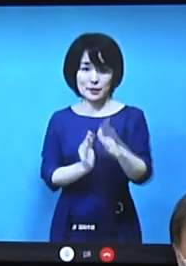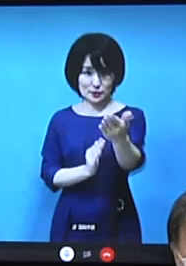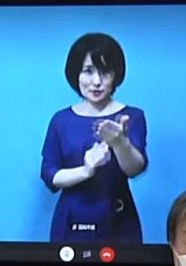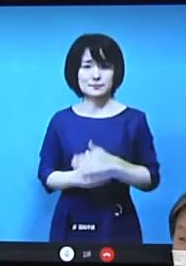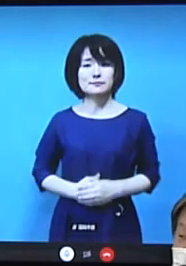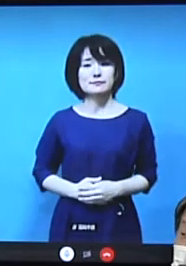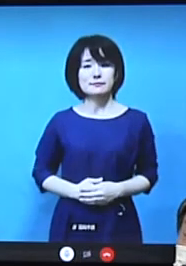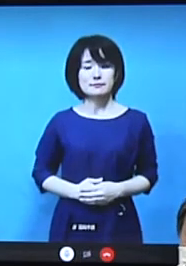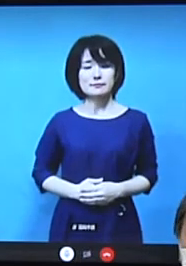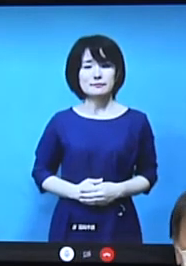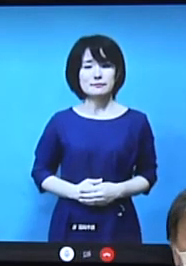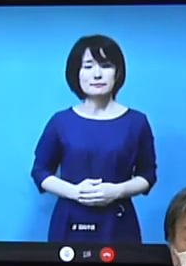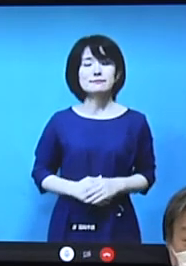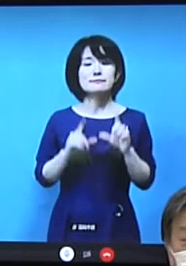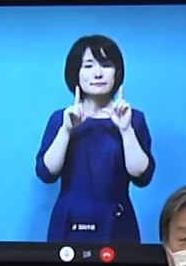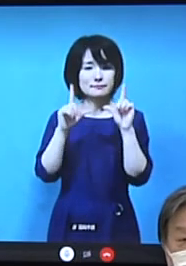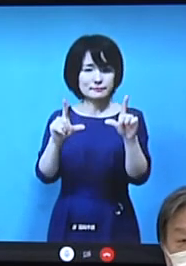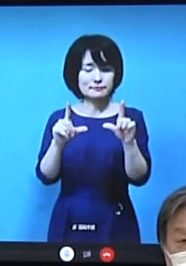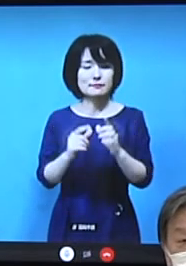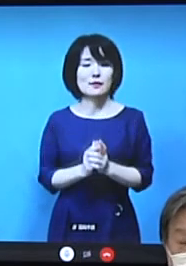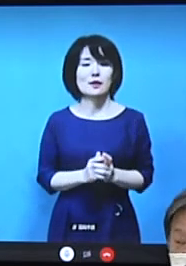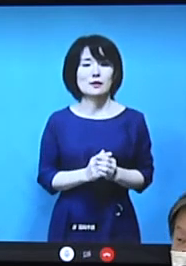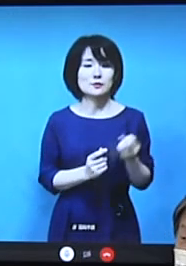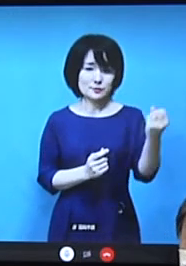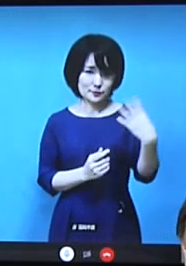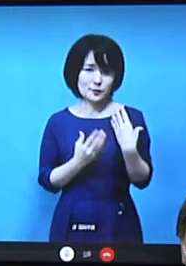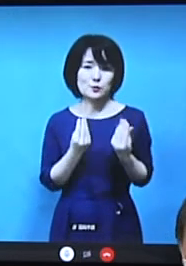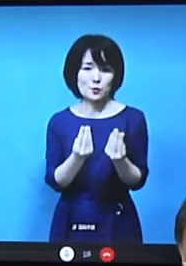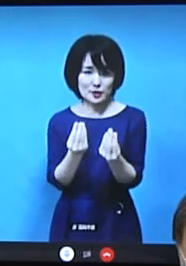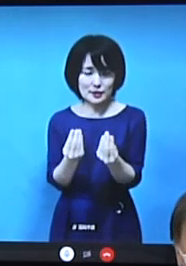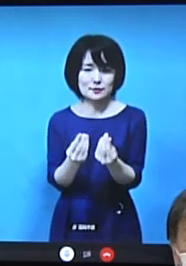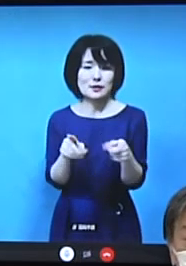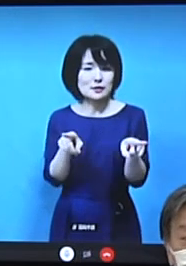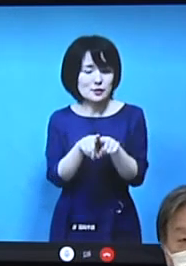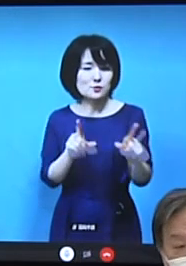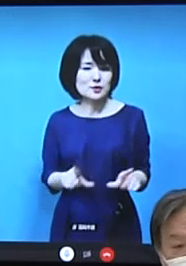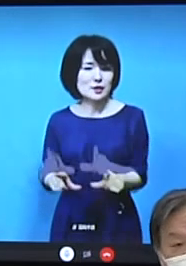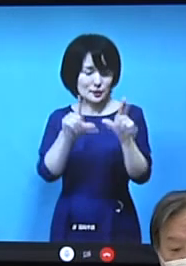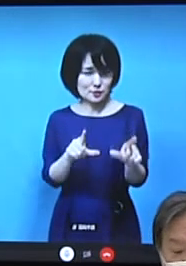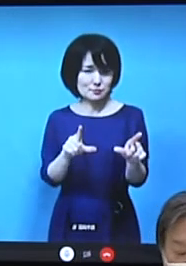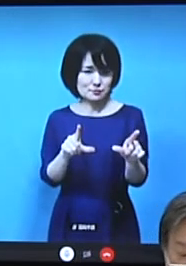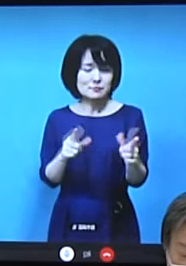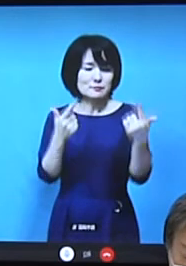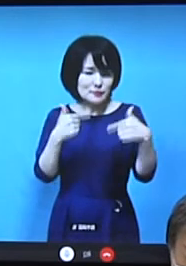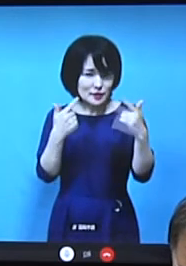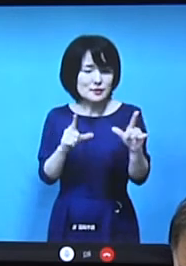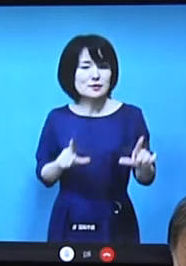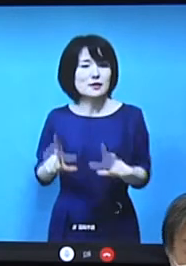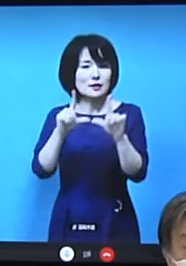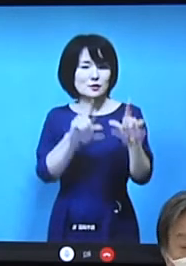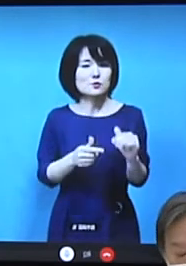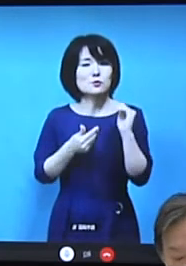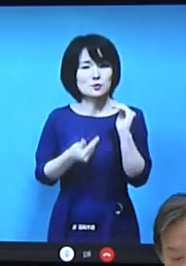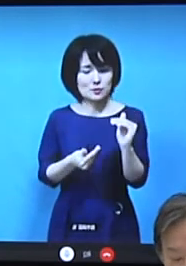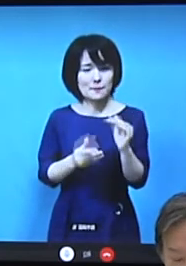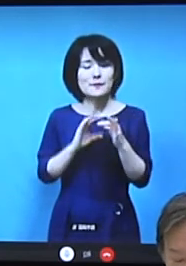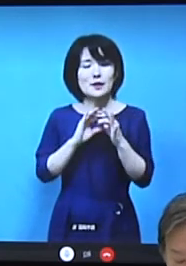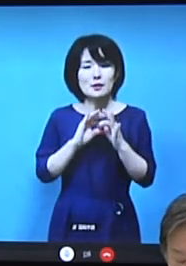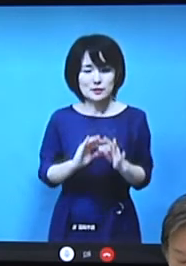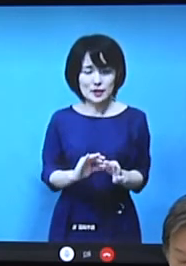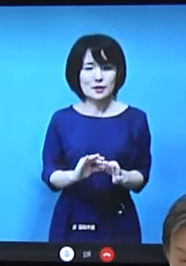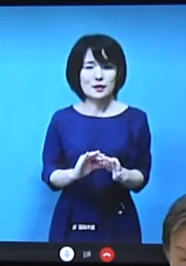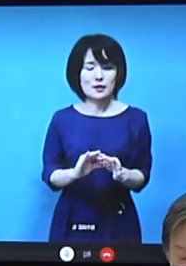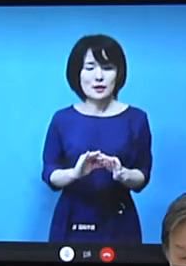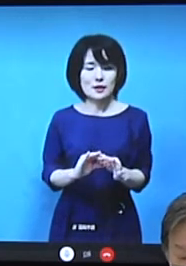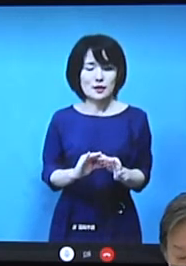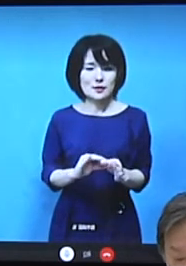おっしゃる通り、一緒に暮らしているまさに毎日のことですので、なかなか大変なことではあります